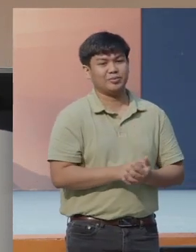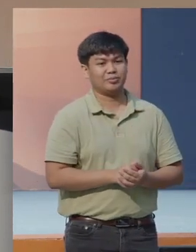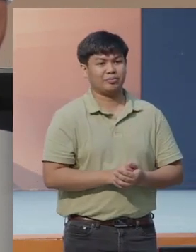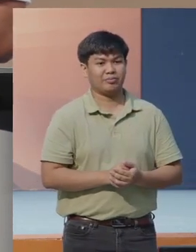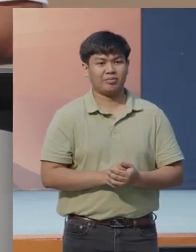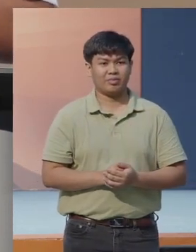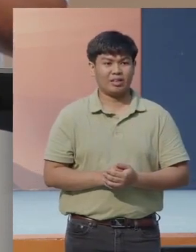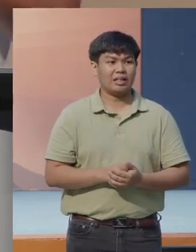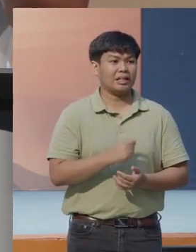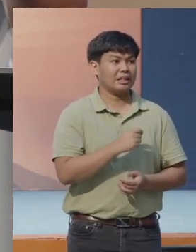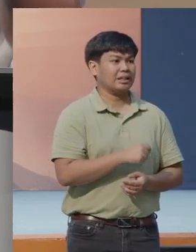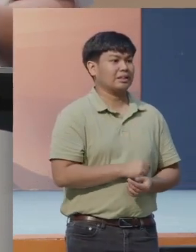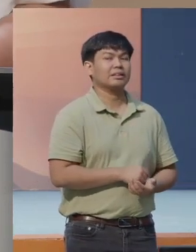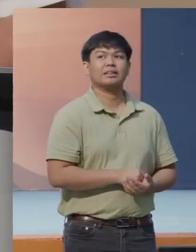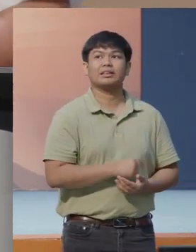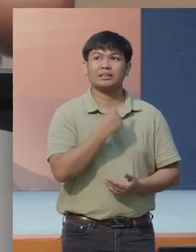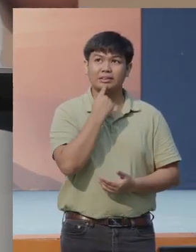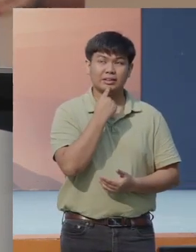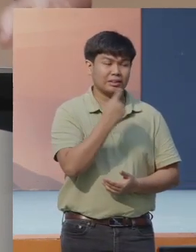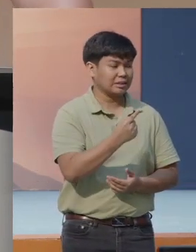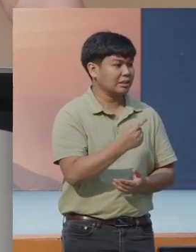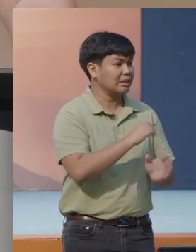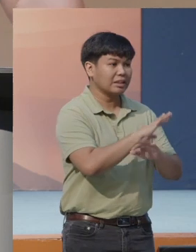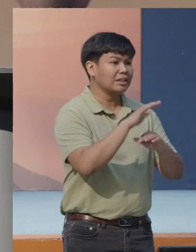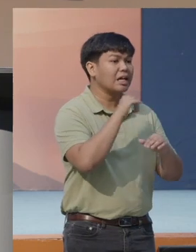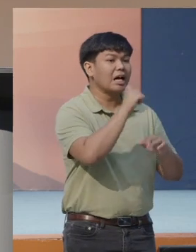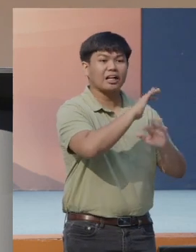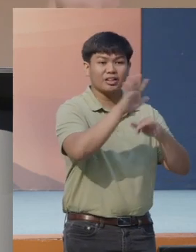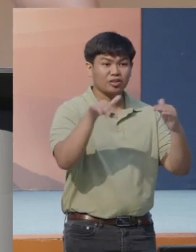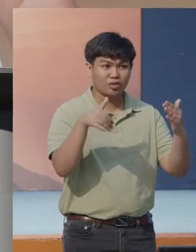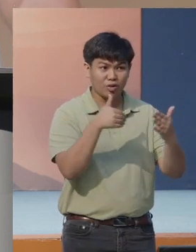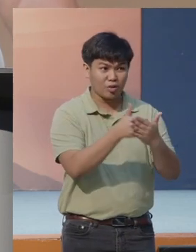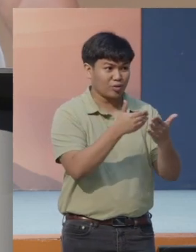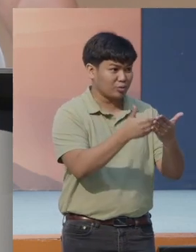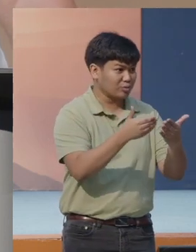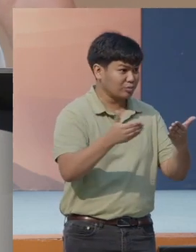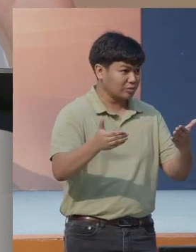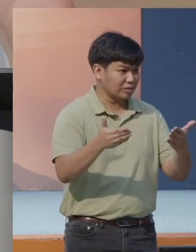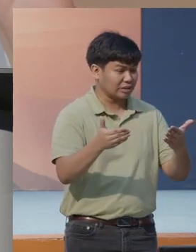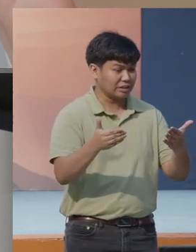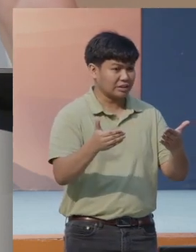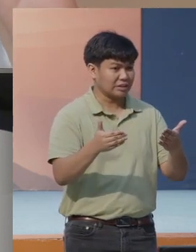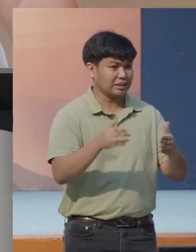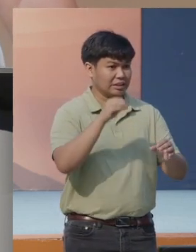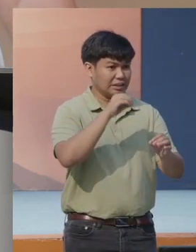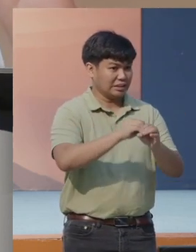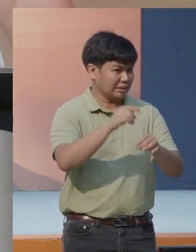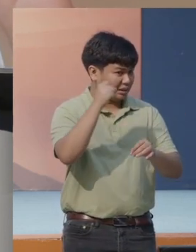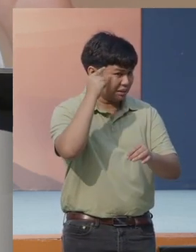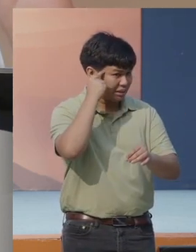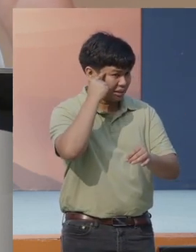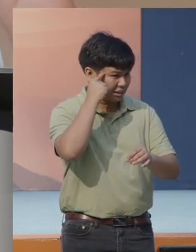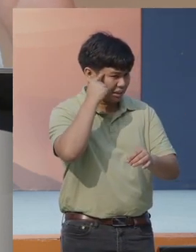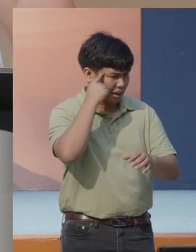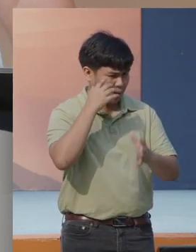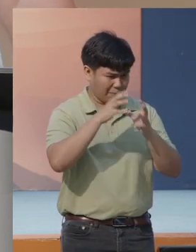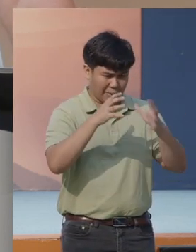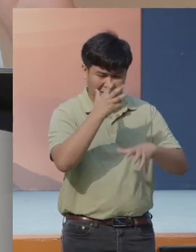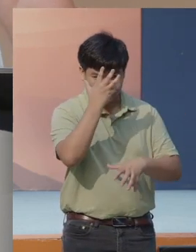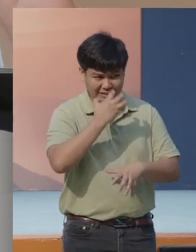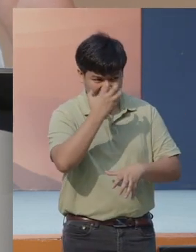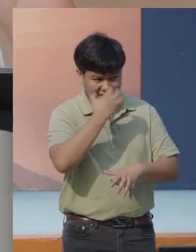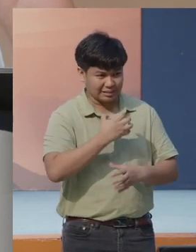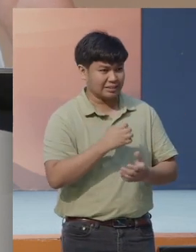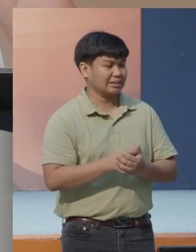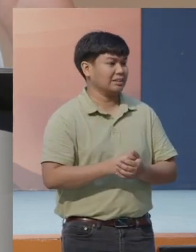of Transportation, sobra naman, hindi lahat ng bagay sa init ng ulo dinadaan. Ang ating